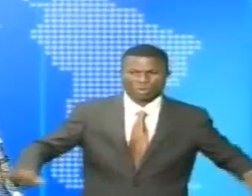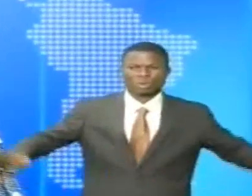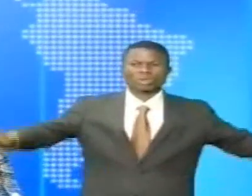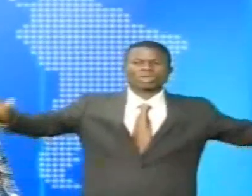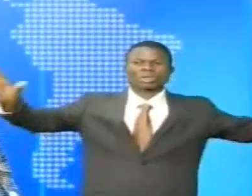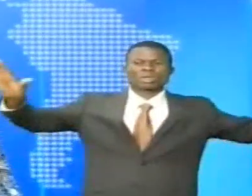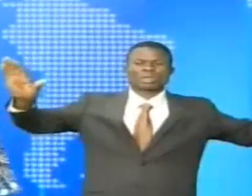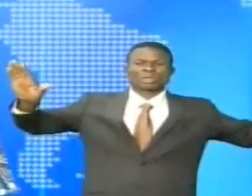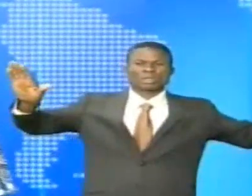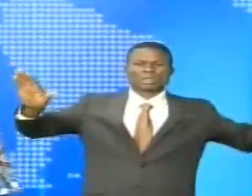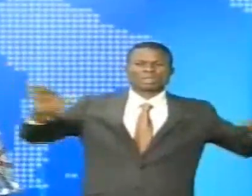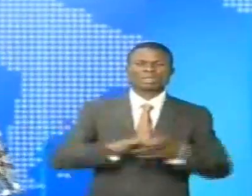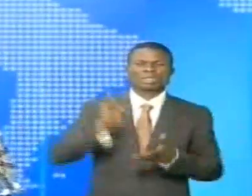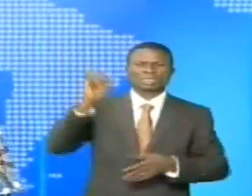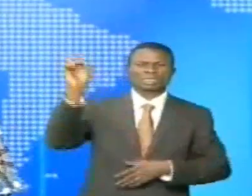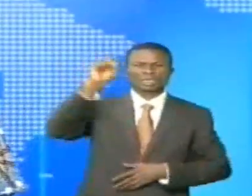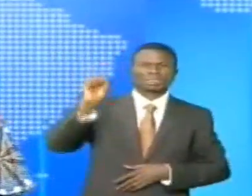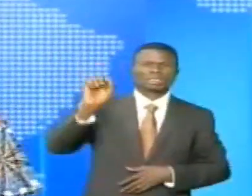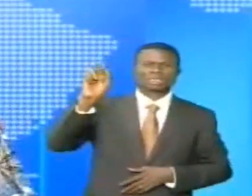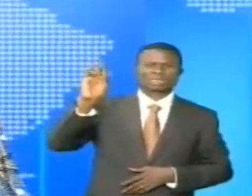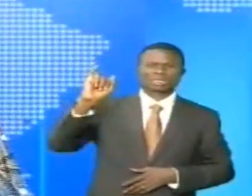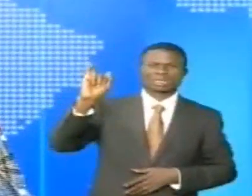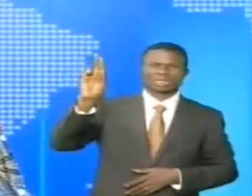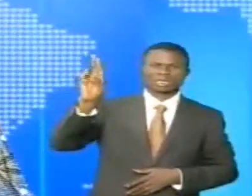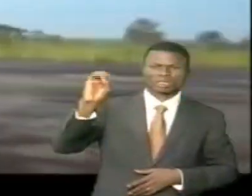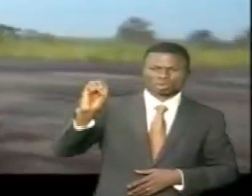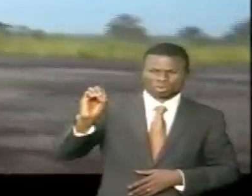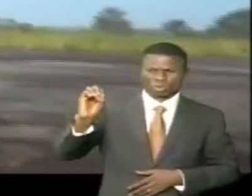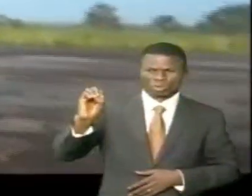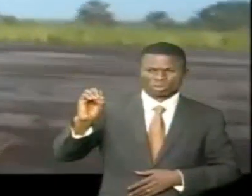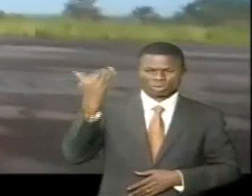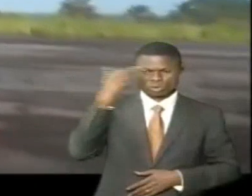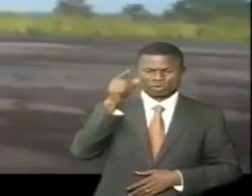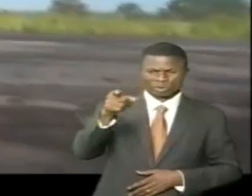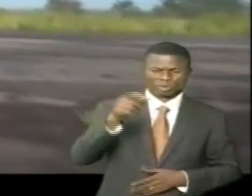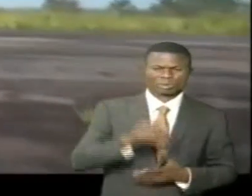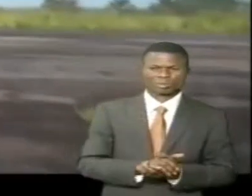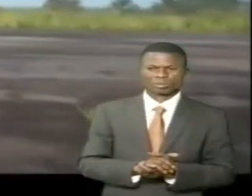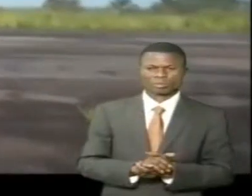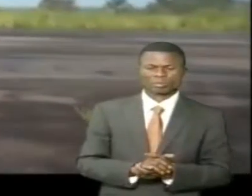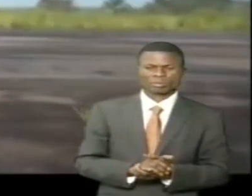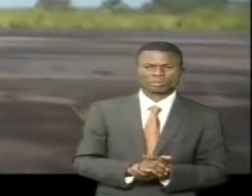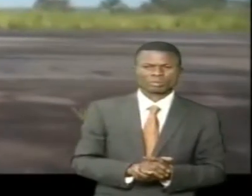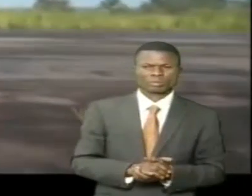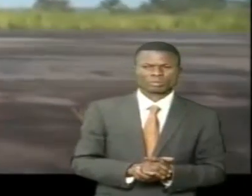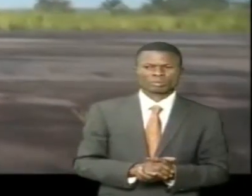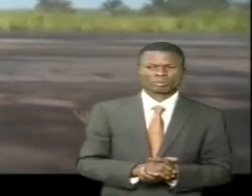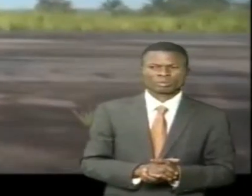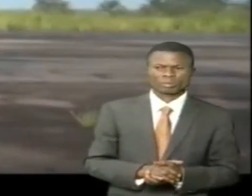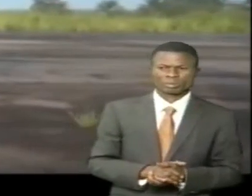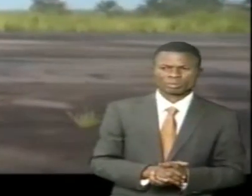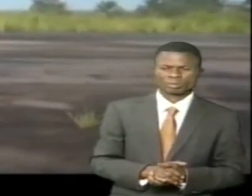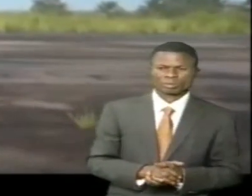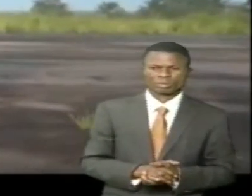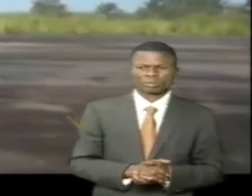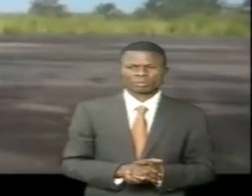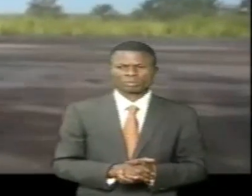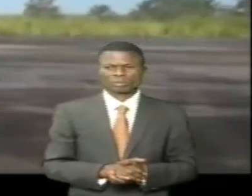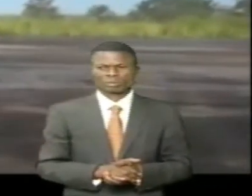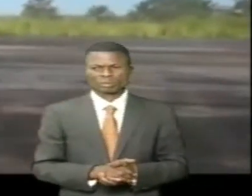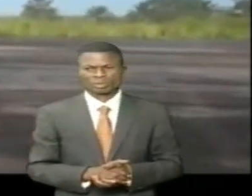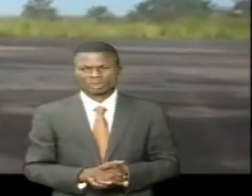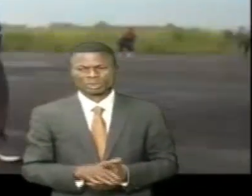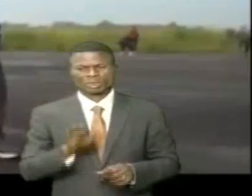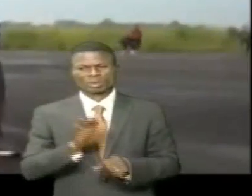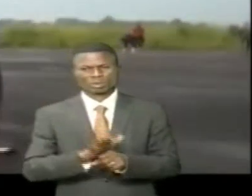national d'Isiro Matari. Images et commentaires. Son bureau climatisé, c'est en citant un lambda que le gouverneur du Haut-Ouélé s'emploie